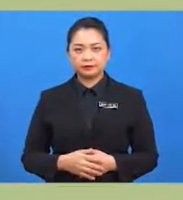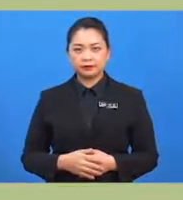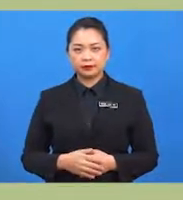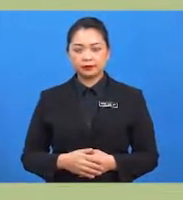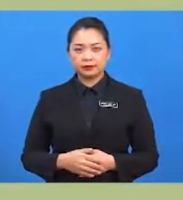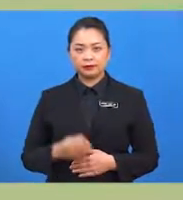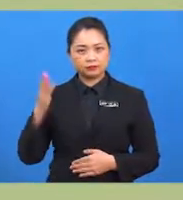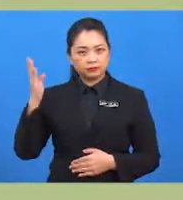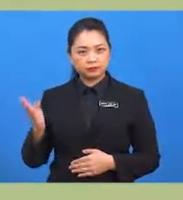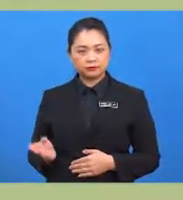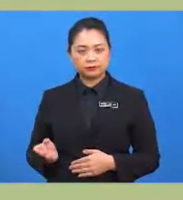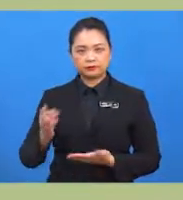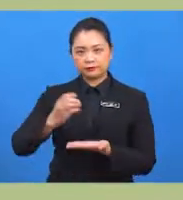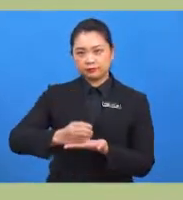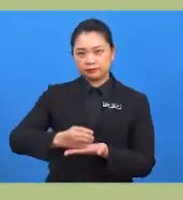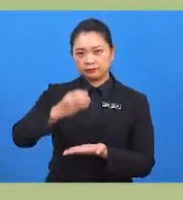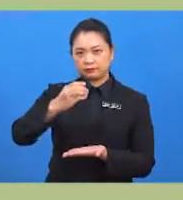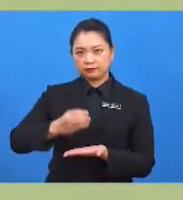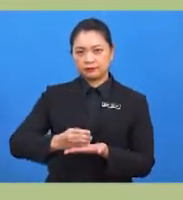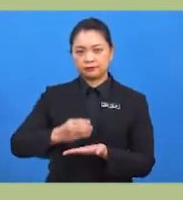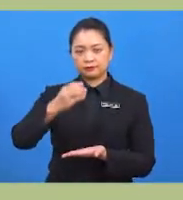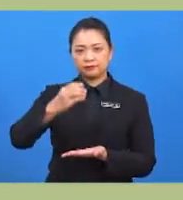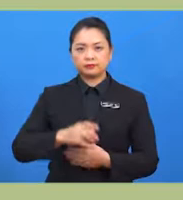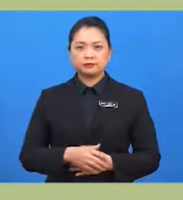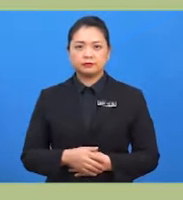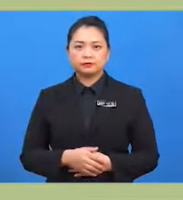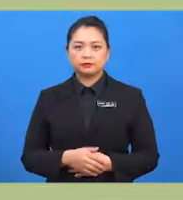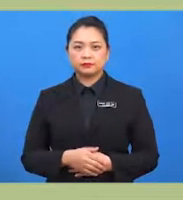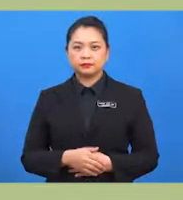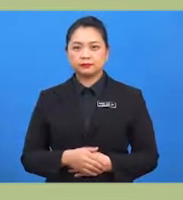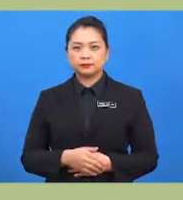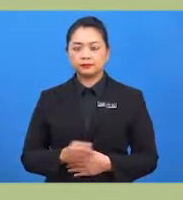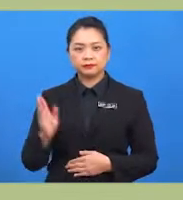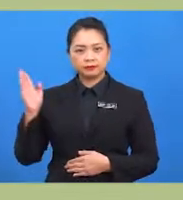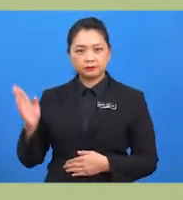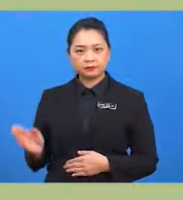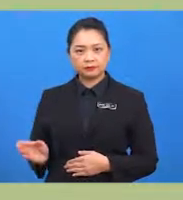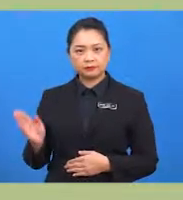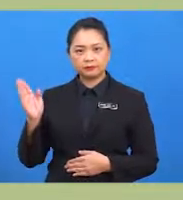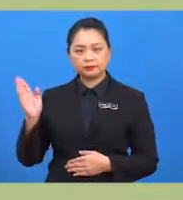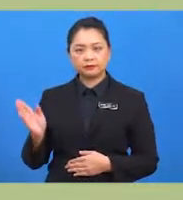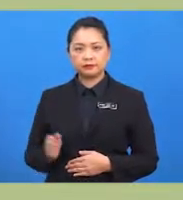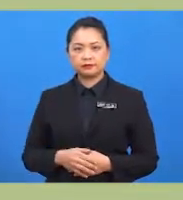kau bicara bersih 100 ml Hai corong to Rush